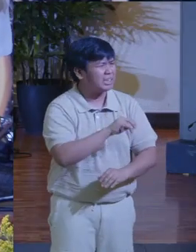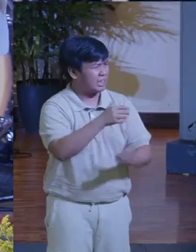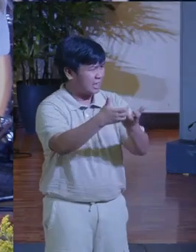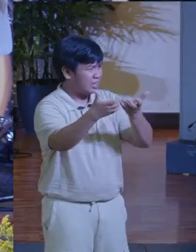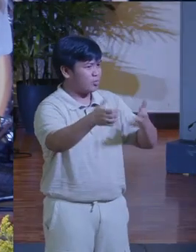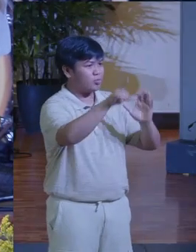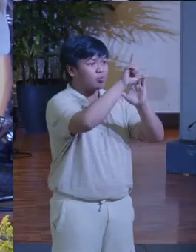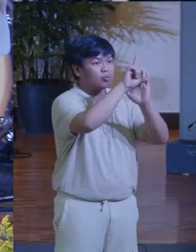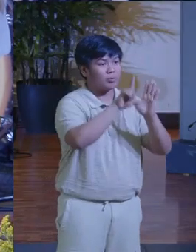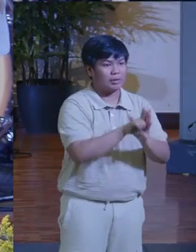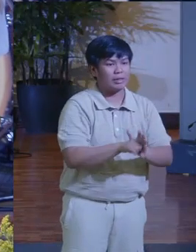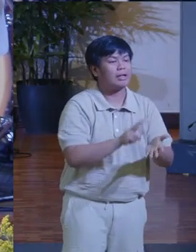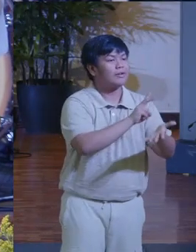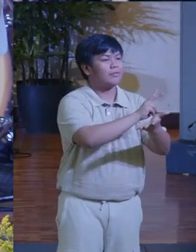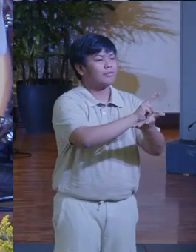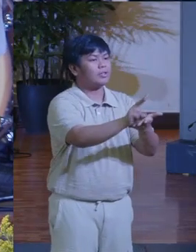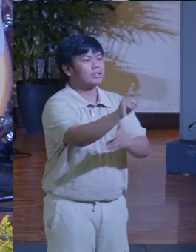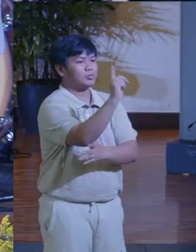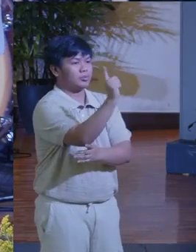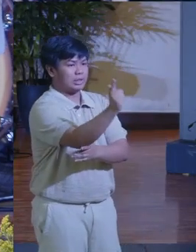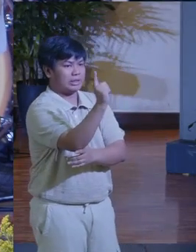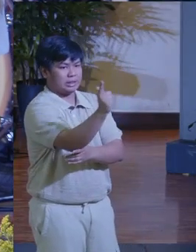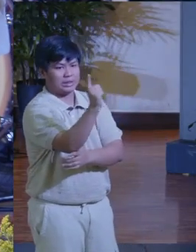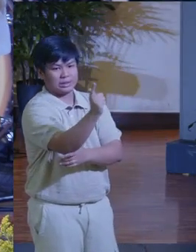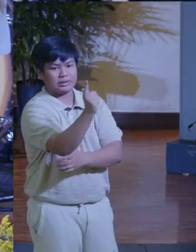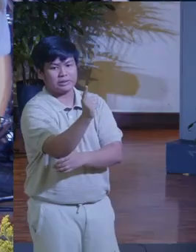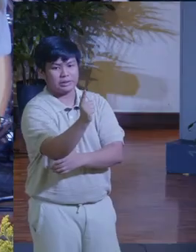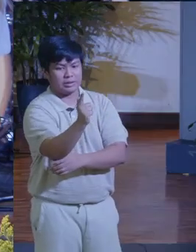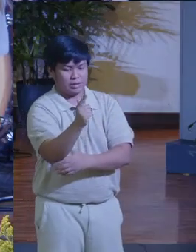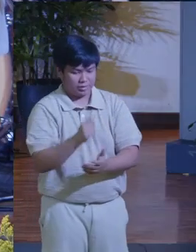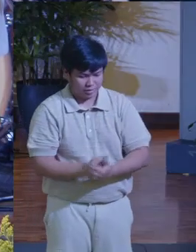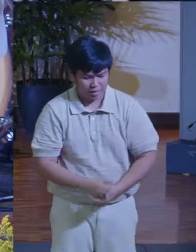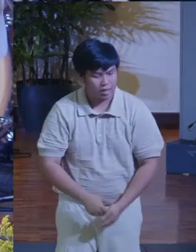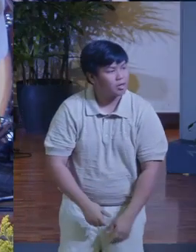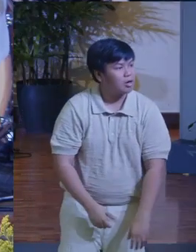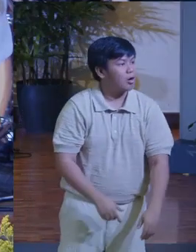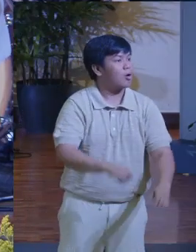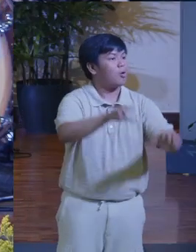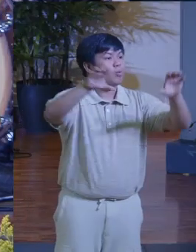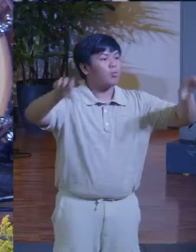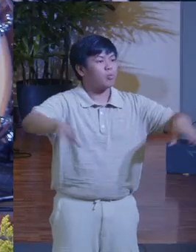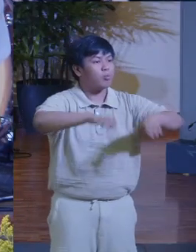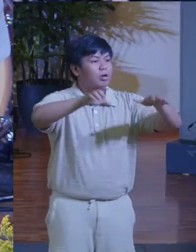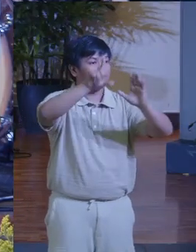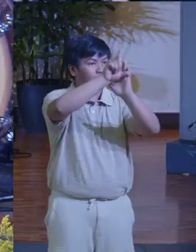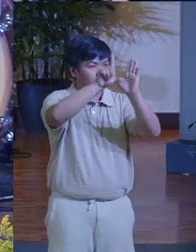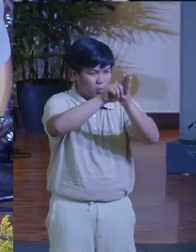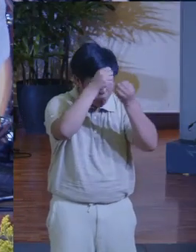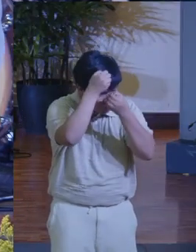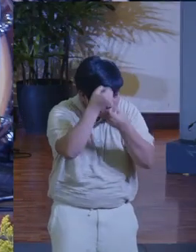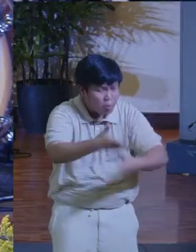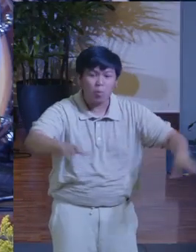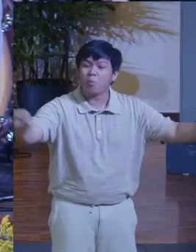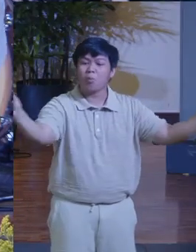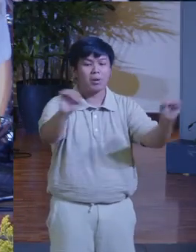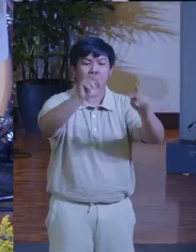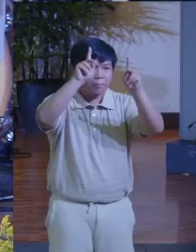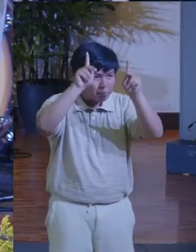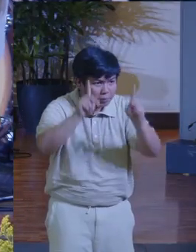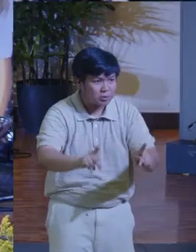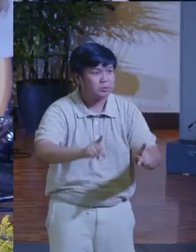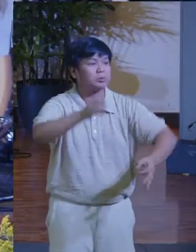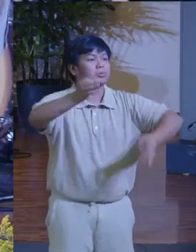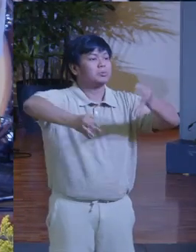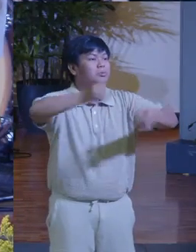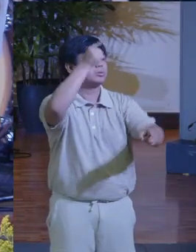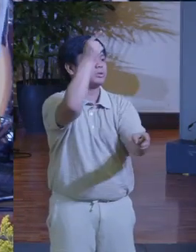yun? Kasi sa verse 20, sabi niya, for by works of the law, no human being will be